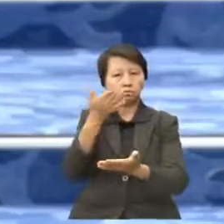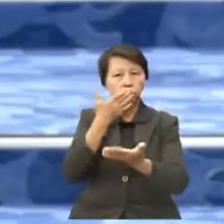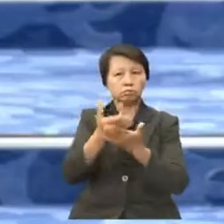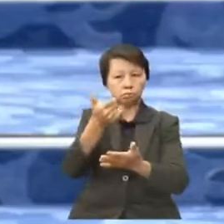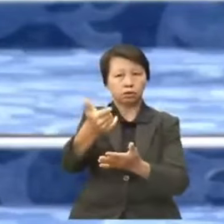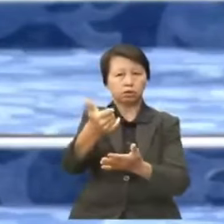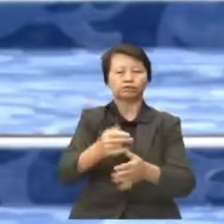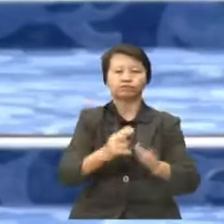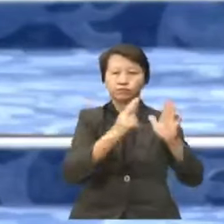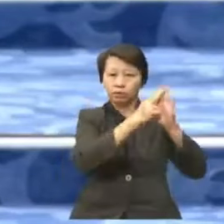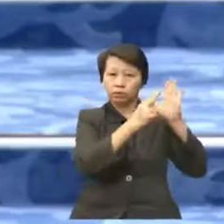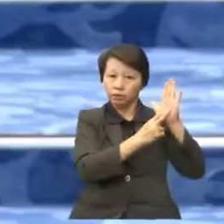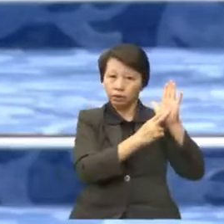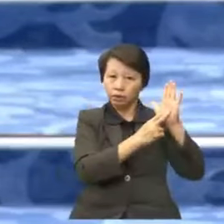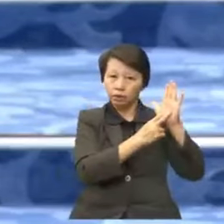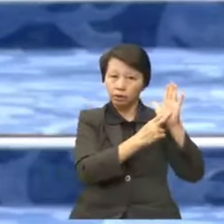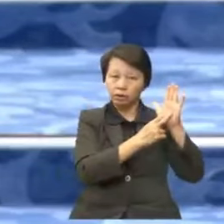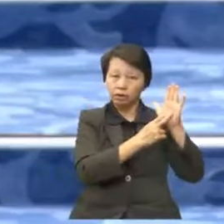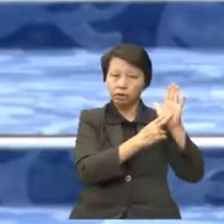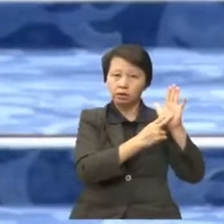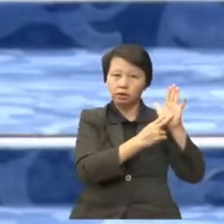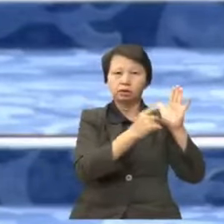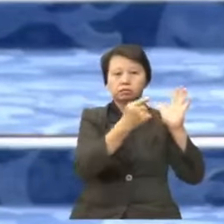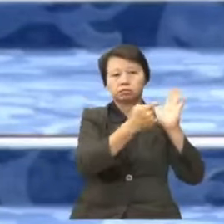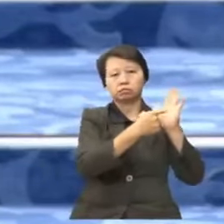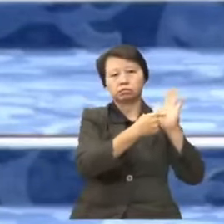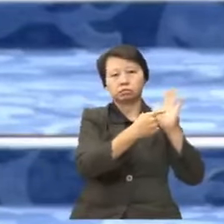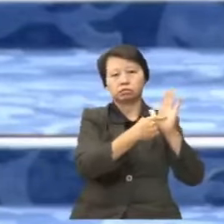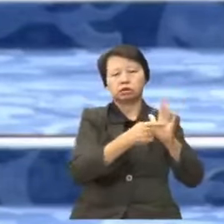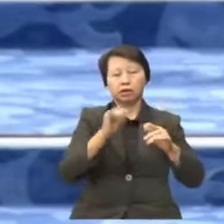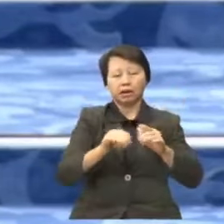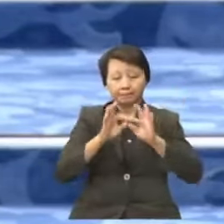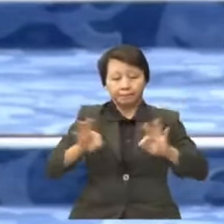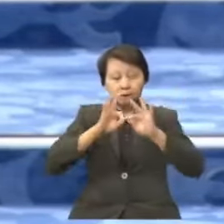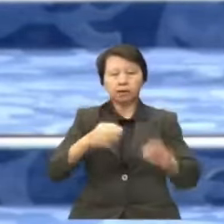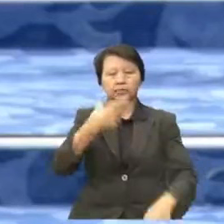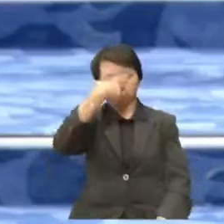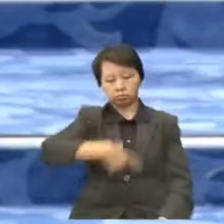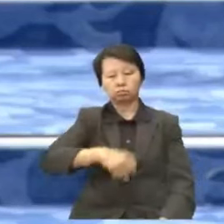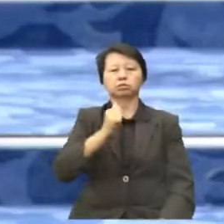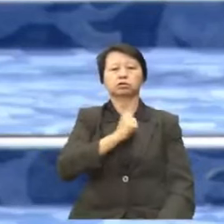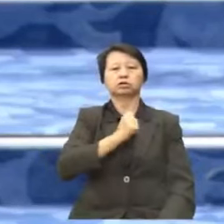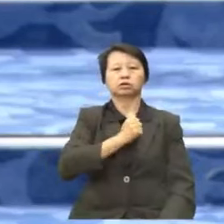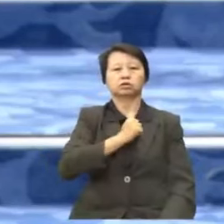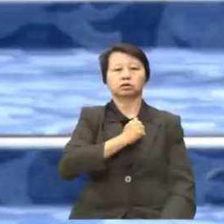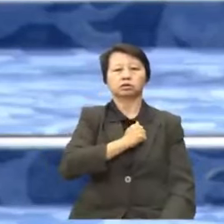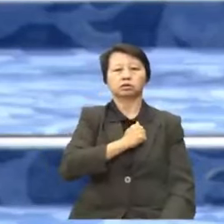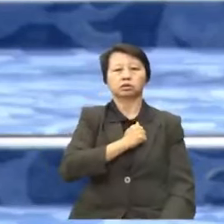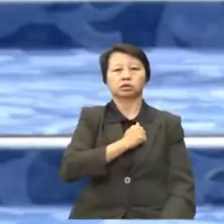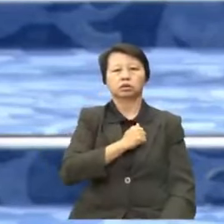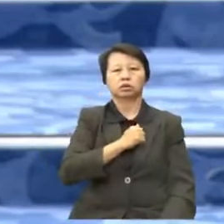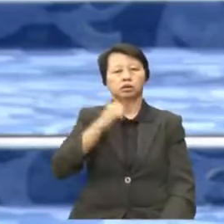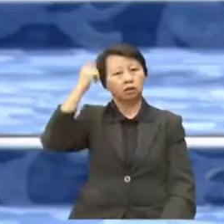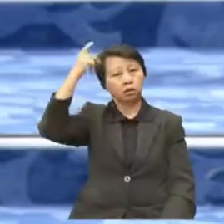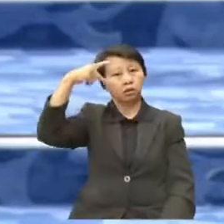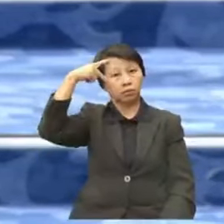undang-undang satu bab pokok pangkalnya adalah kita yang bergelar